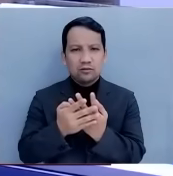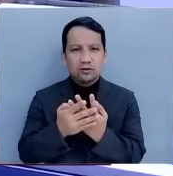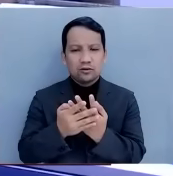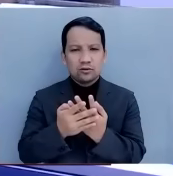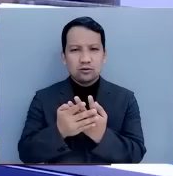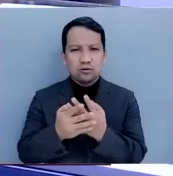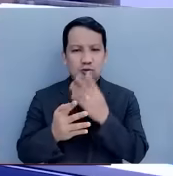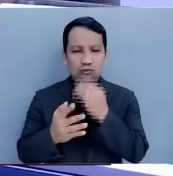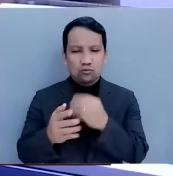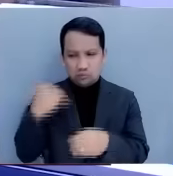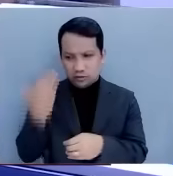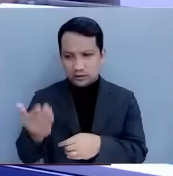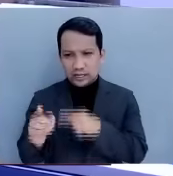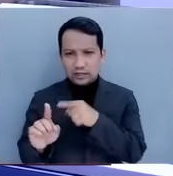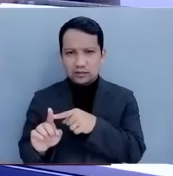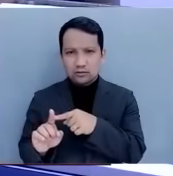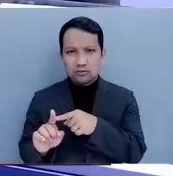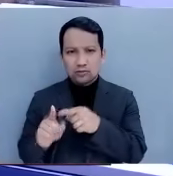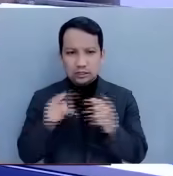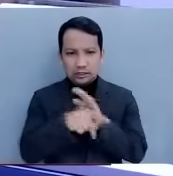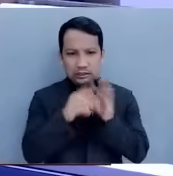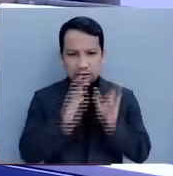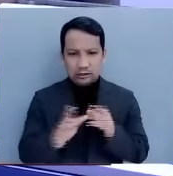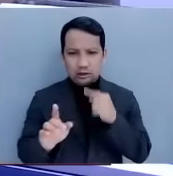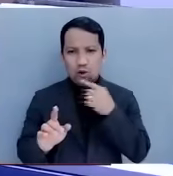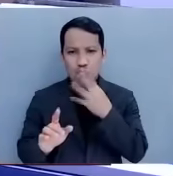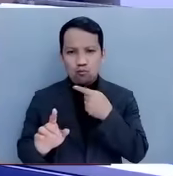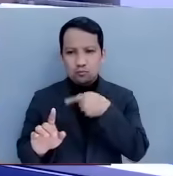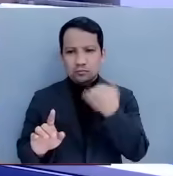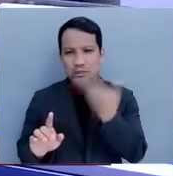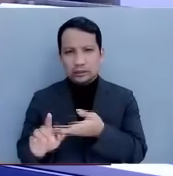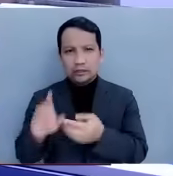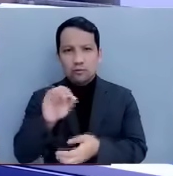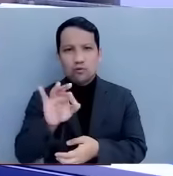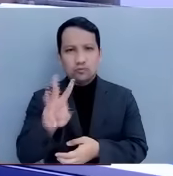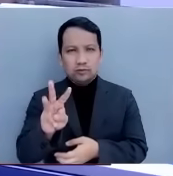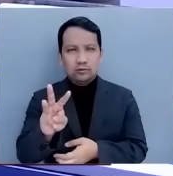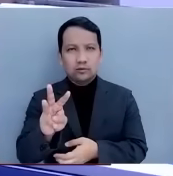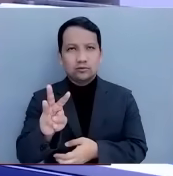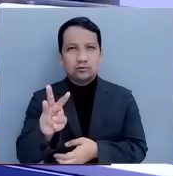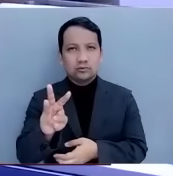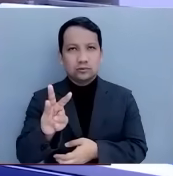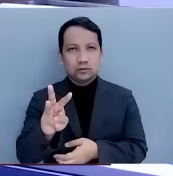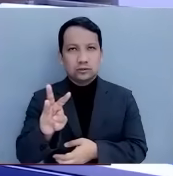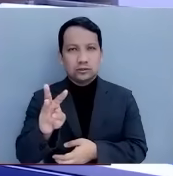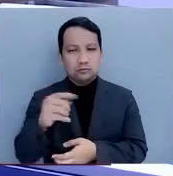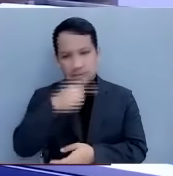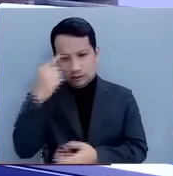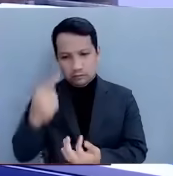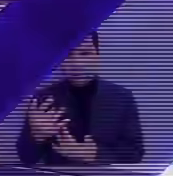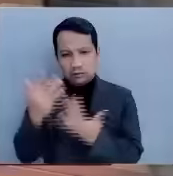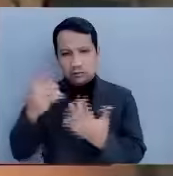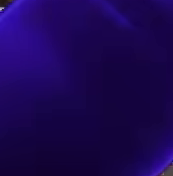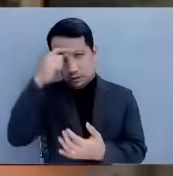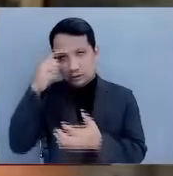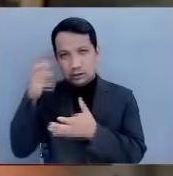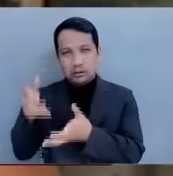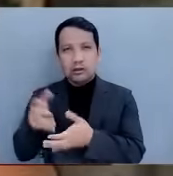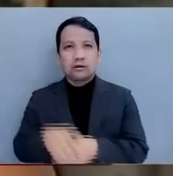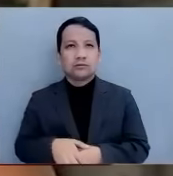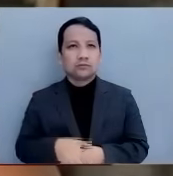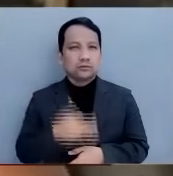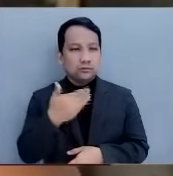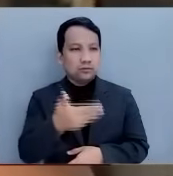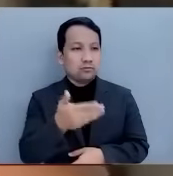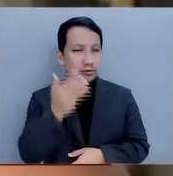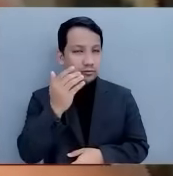overseas workers acquit na si Julie Viranara. Balak yan iapela ng pamilya ng biktima. Nasa frontline ng balitang yan si Jenny Dawn.